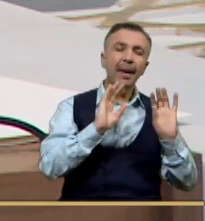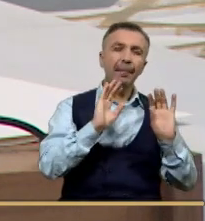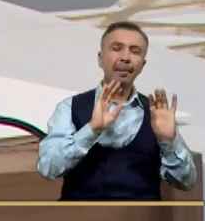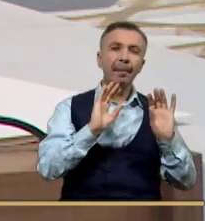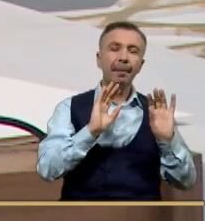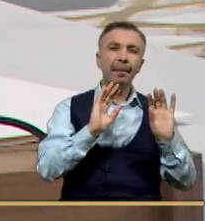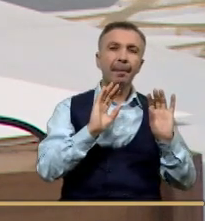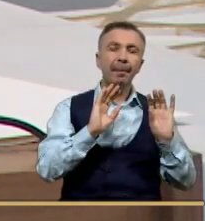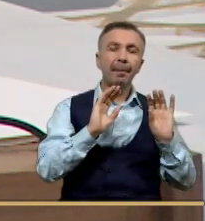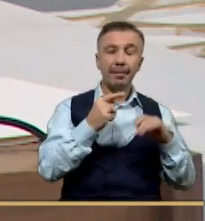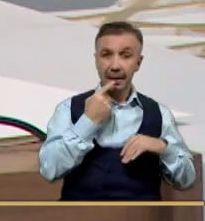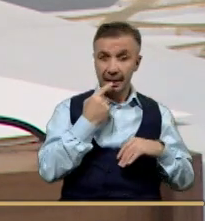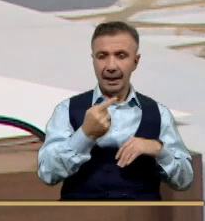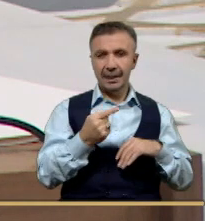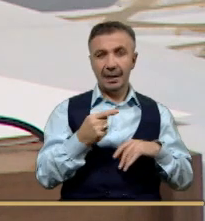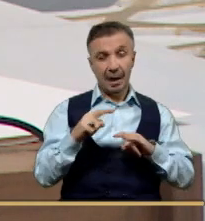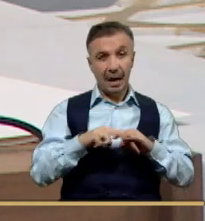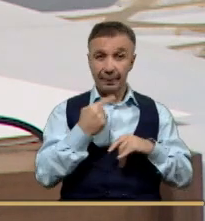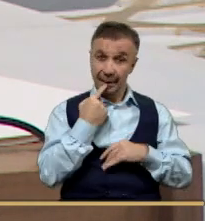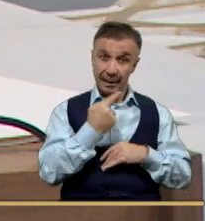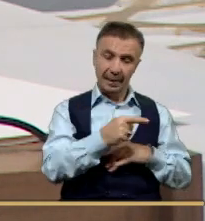uzatmam. Neden?